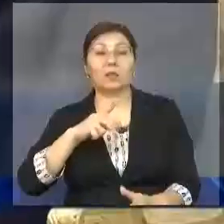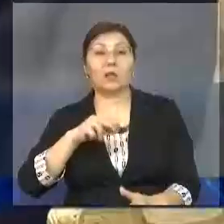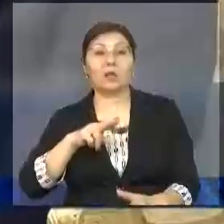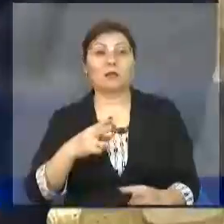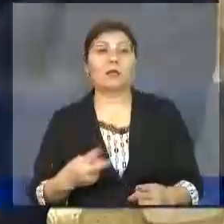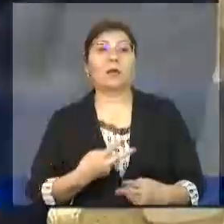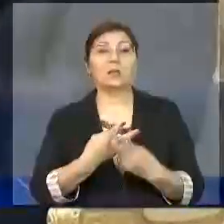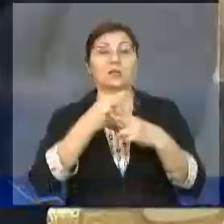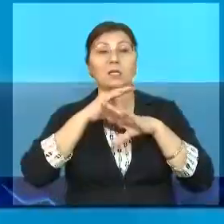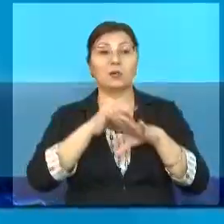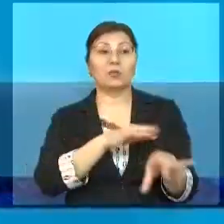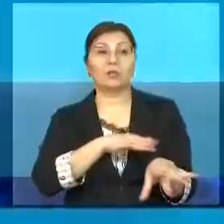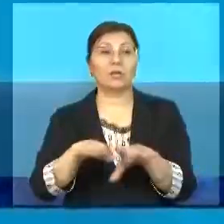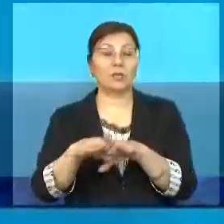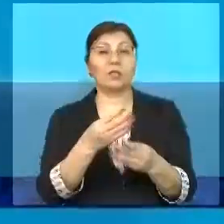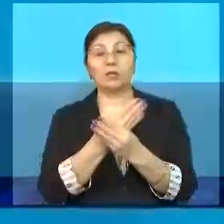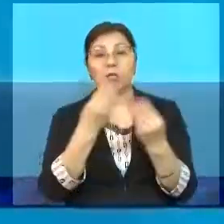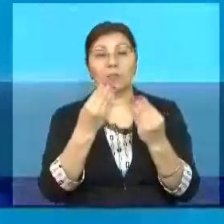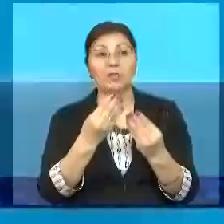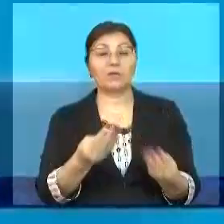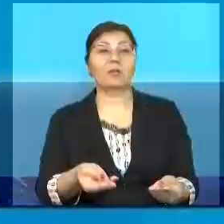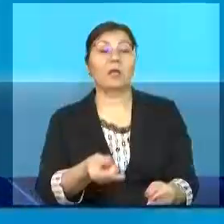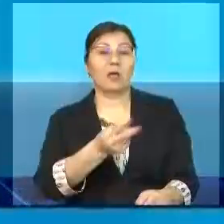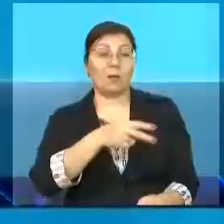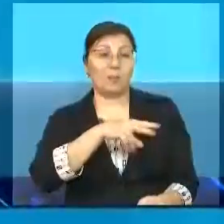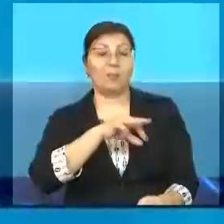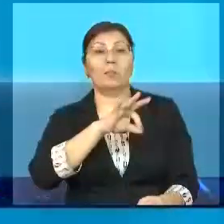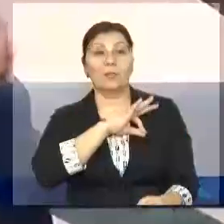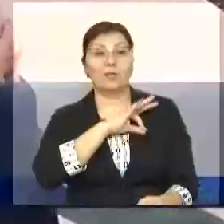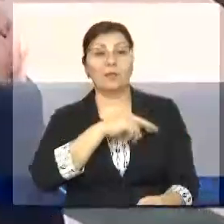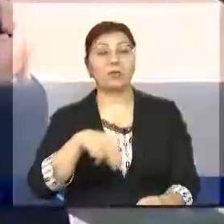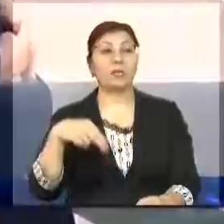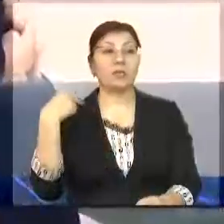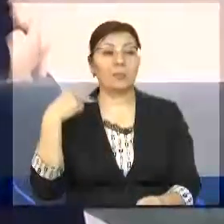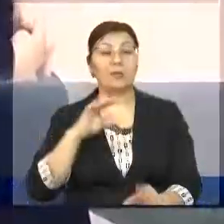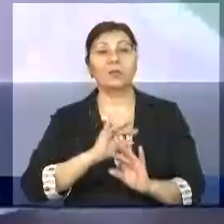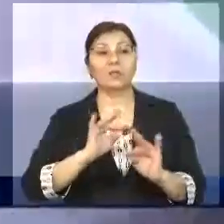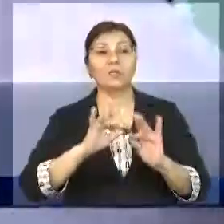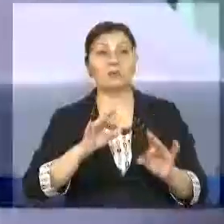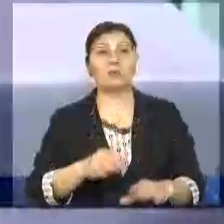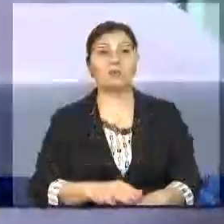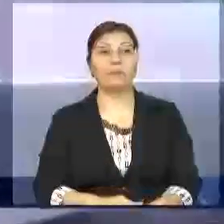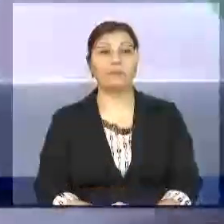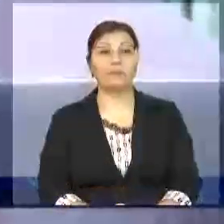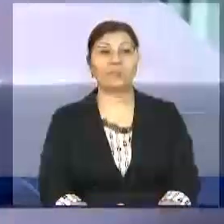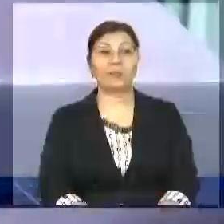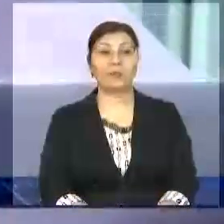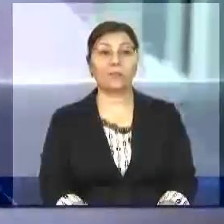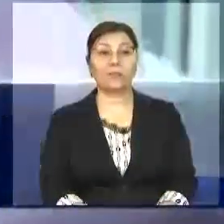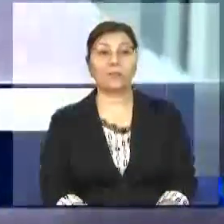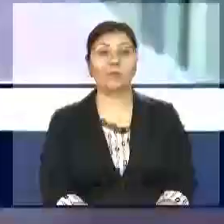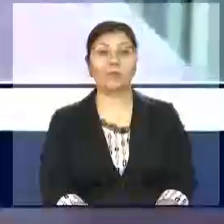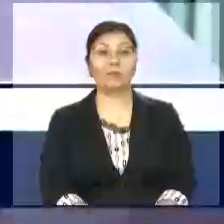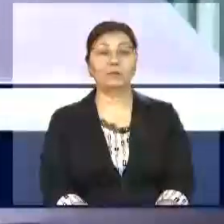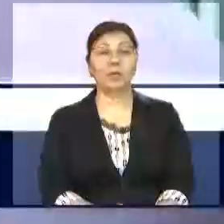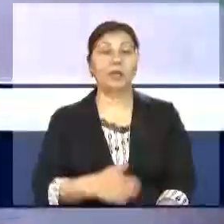Ақордада өткен салтанатты шарада марапат алып қана қоймай, президент алдында сөз алды. Спасибо всем абсолютно